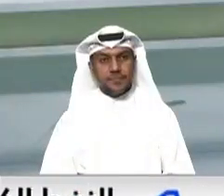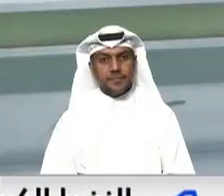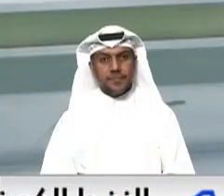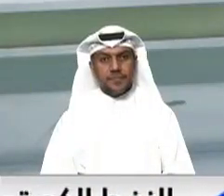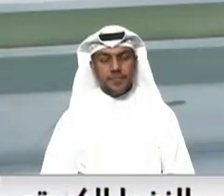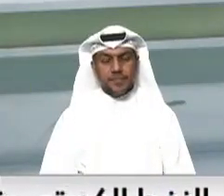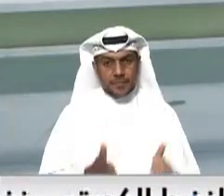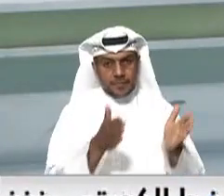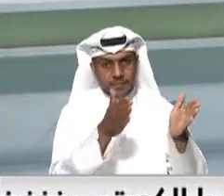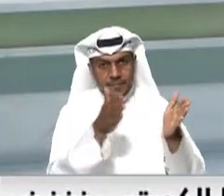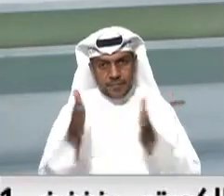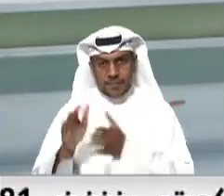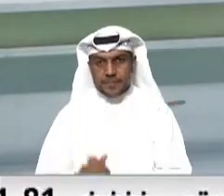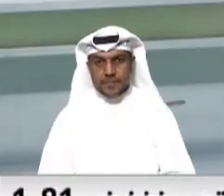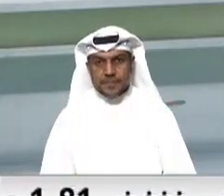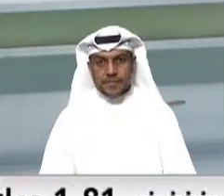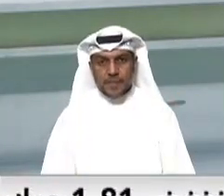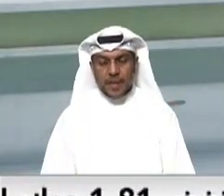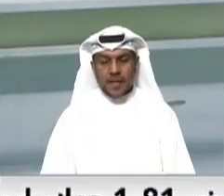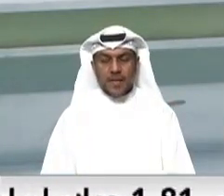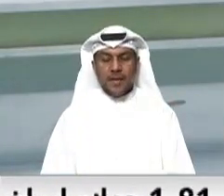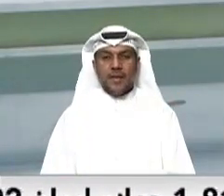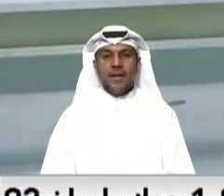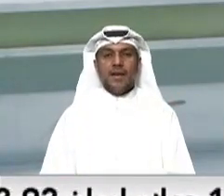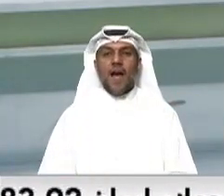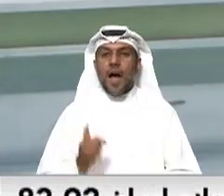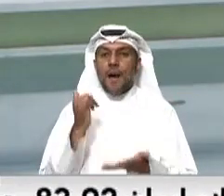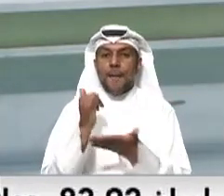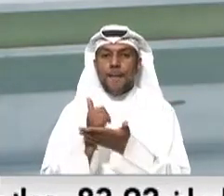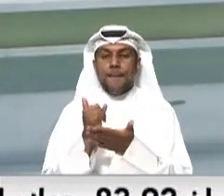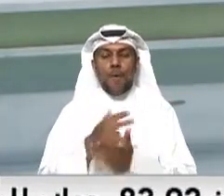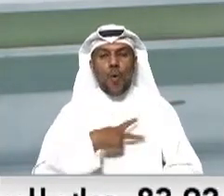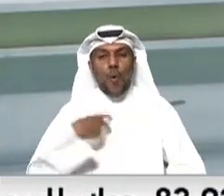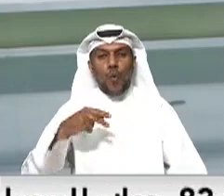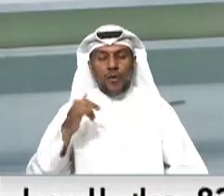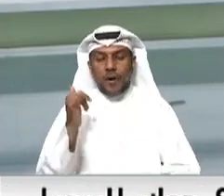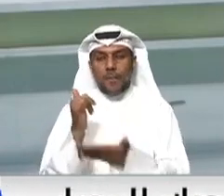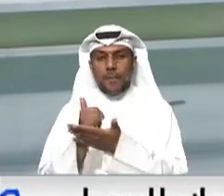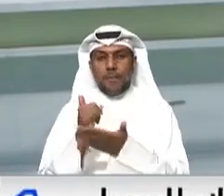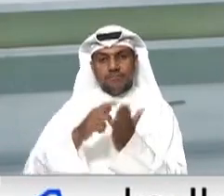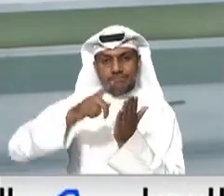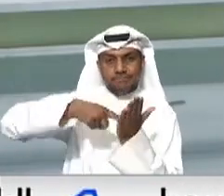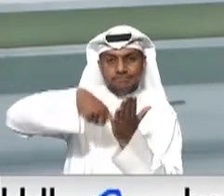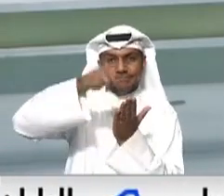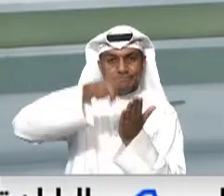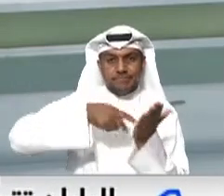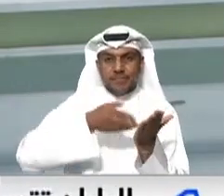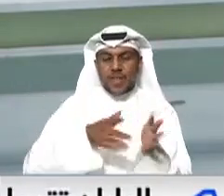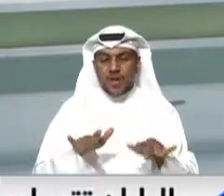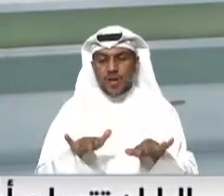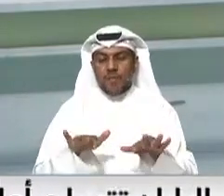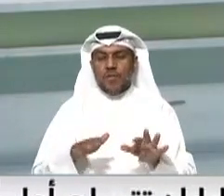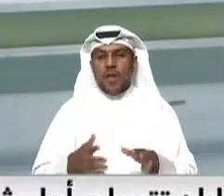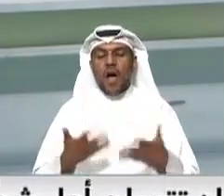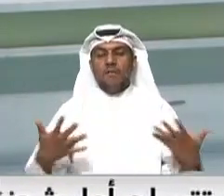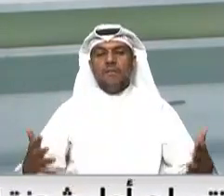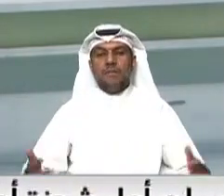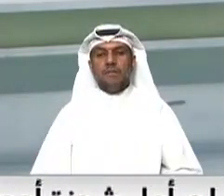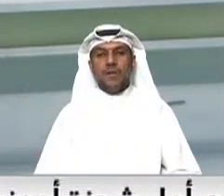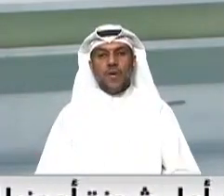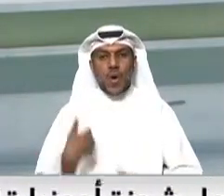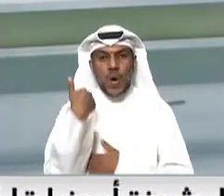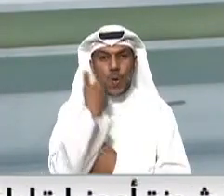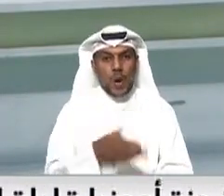مشروع تطوير التراسل الإلكتروني من أهم التطبيقات الإلكترونية في تبادل المراسلات